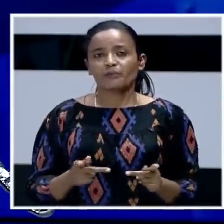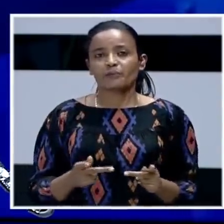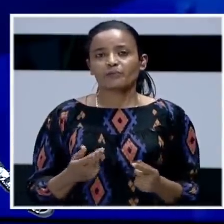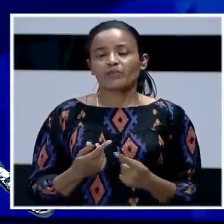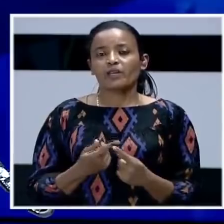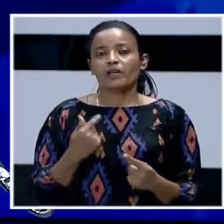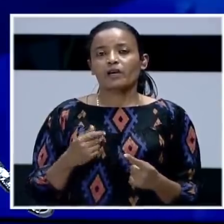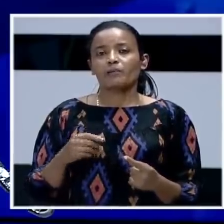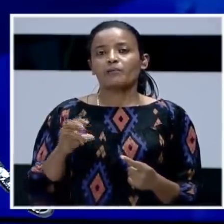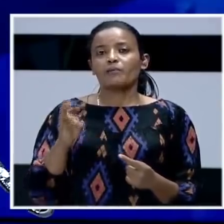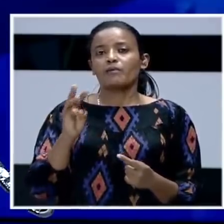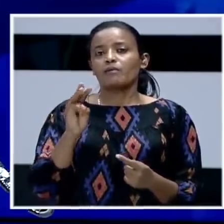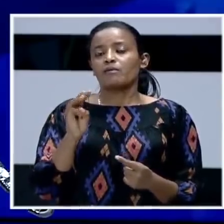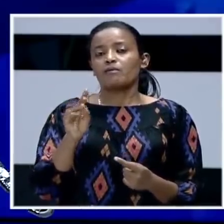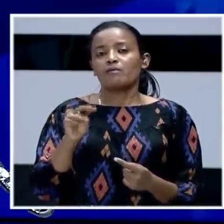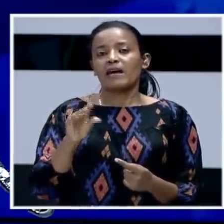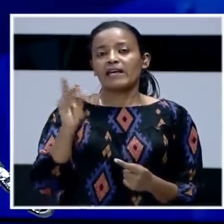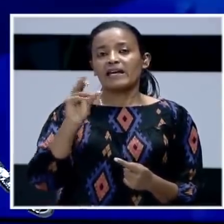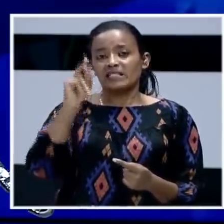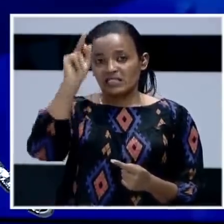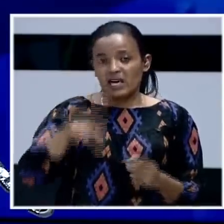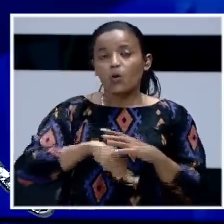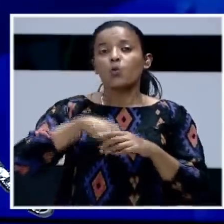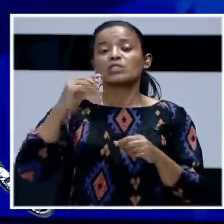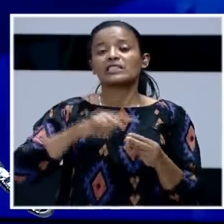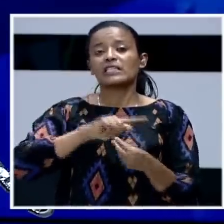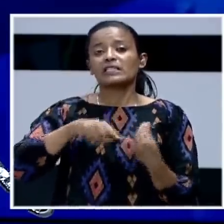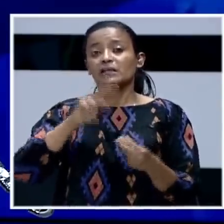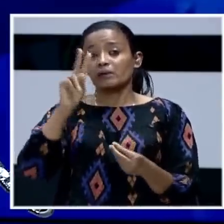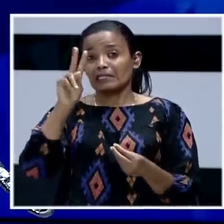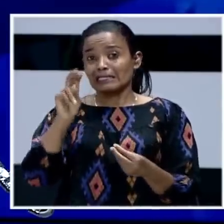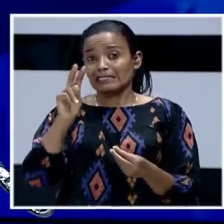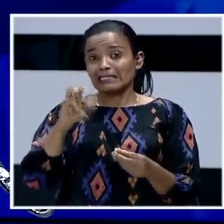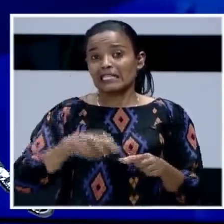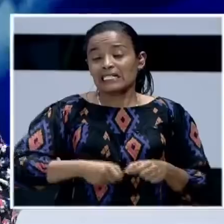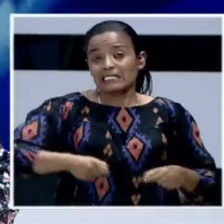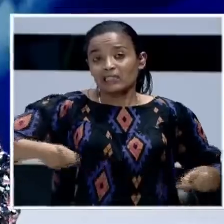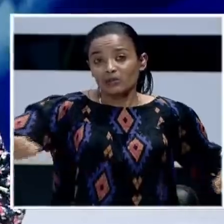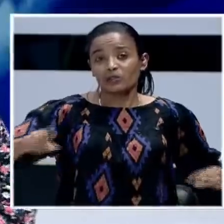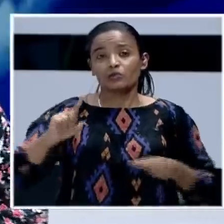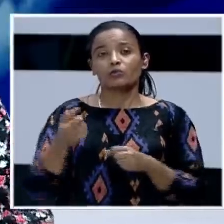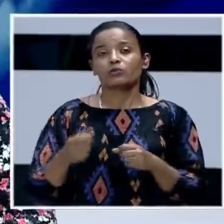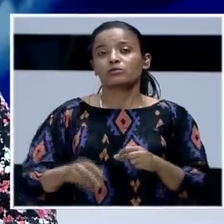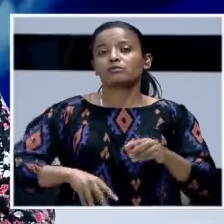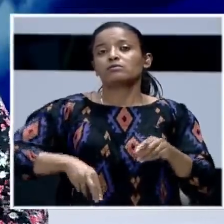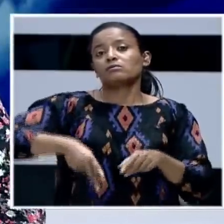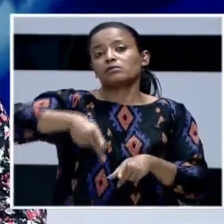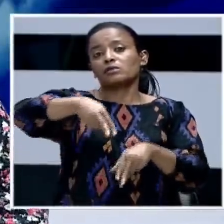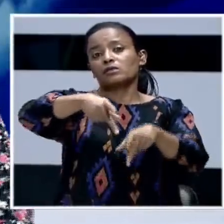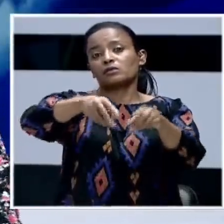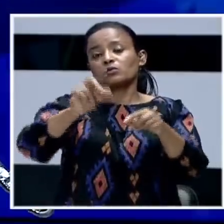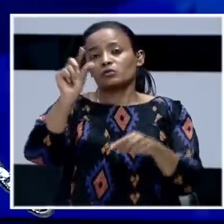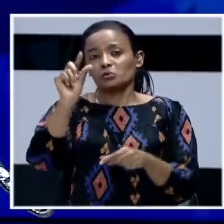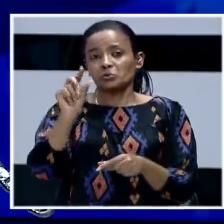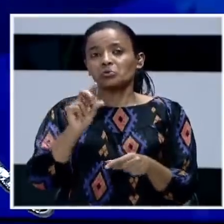كاب مايكادرا وسيلكا زولو بوتاي نبكو عشرة كيلومتر يخون بقرون اللي توسخنا واحد